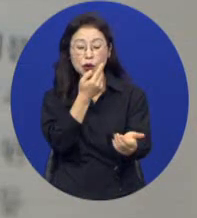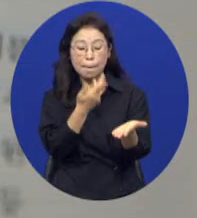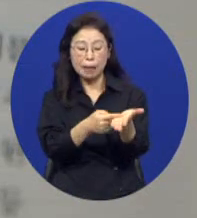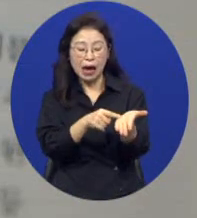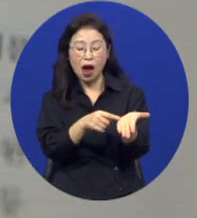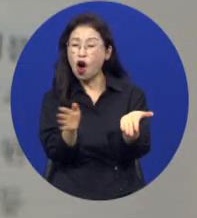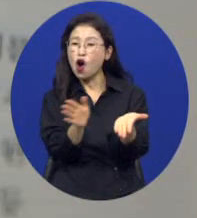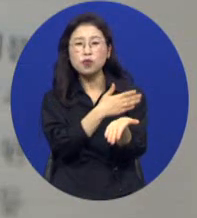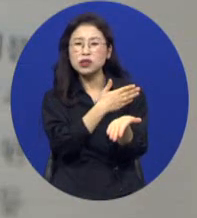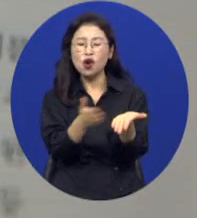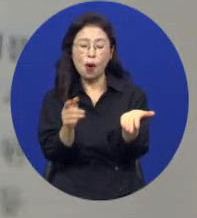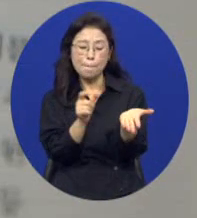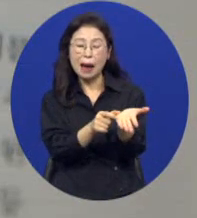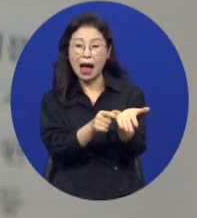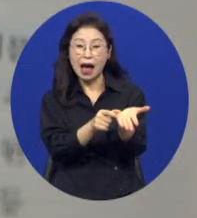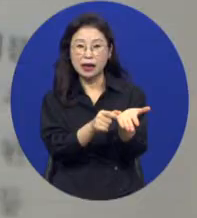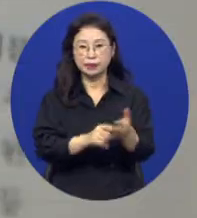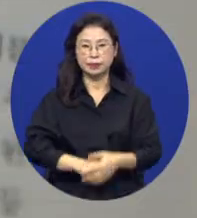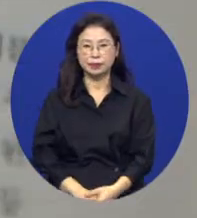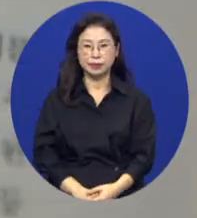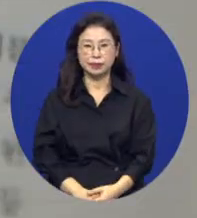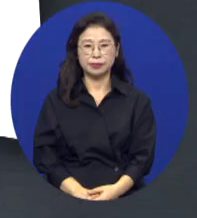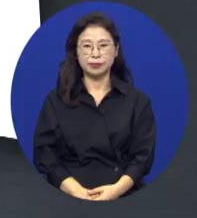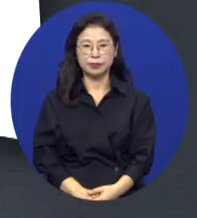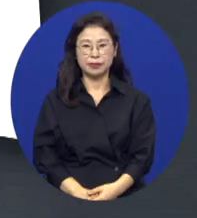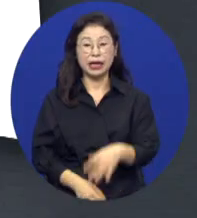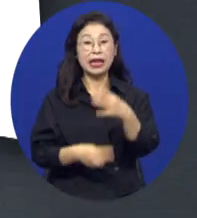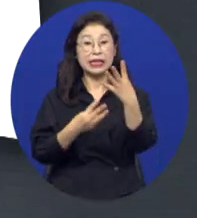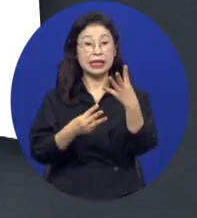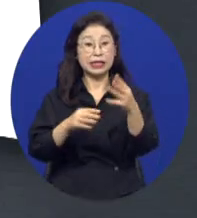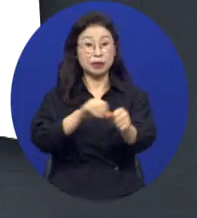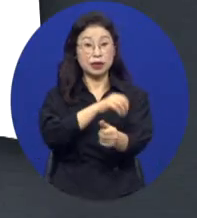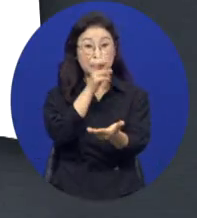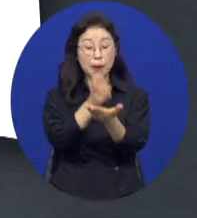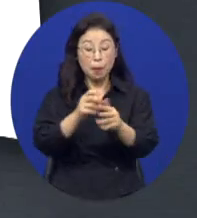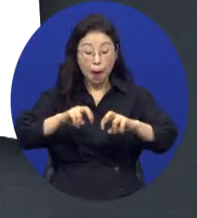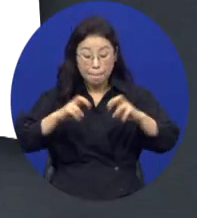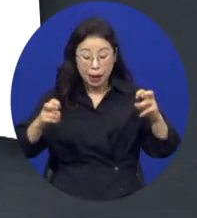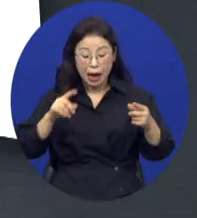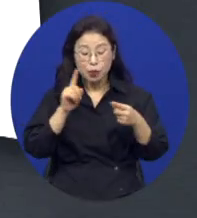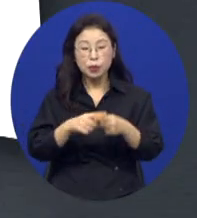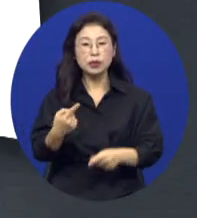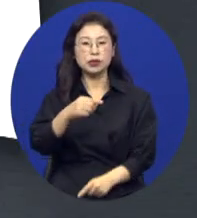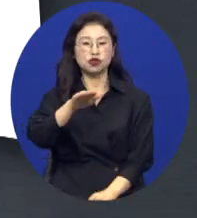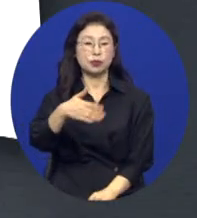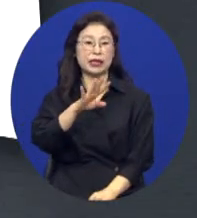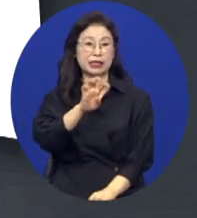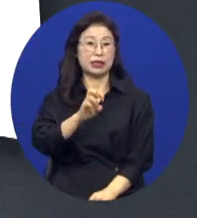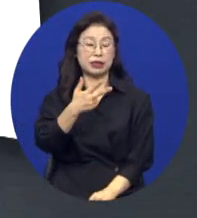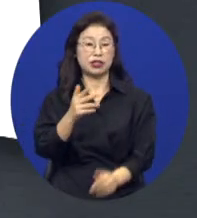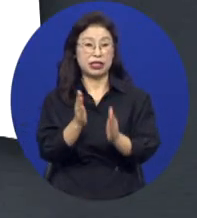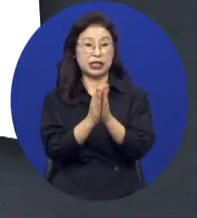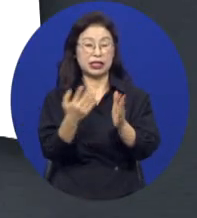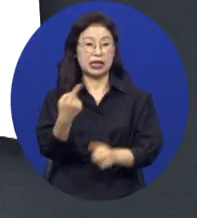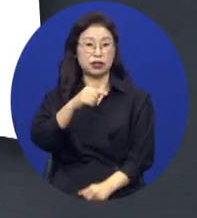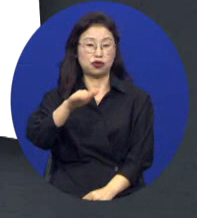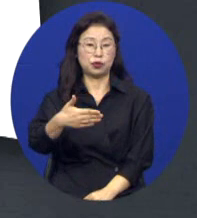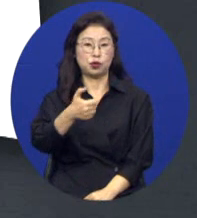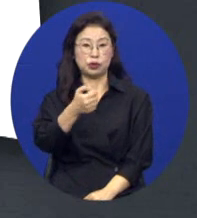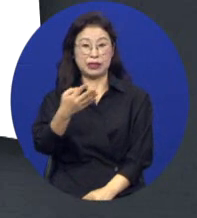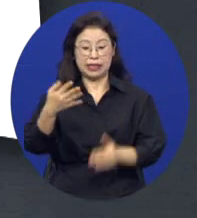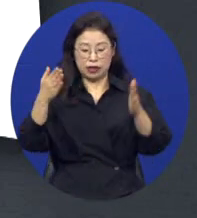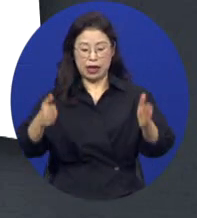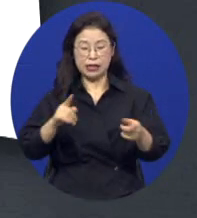발견되지 않고 있다고 명시하고 있습니다 4.3특별법에서는 1947년 시작해 1954년까지